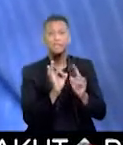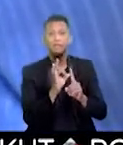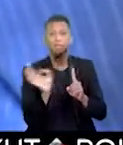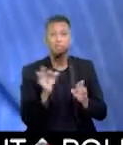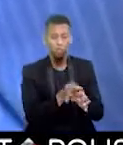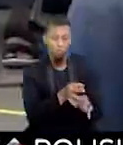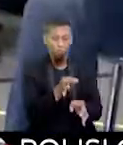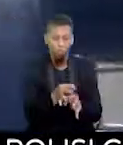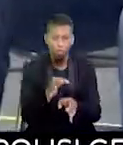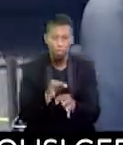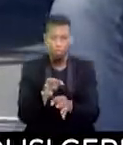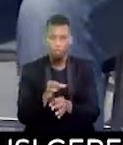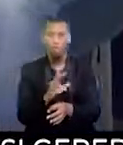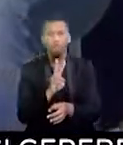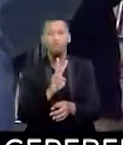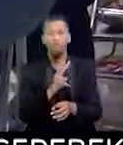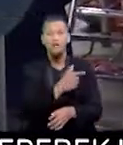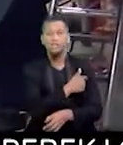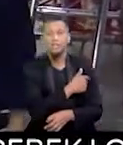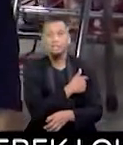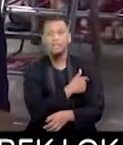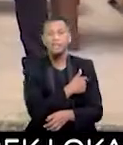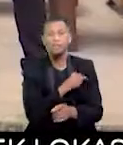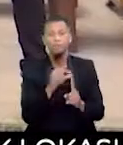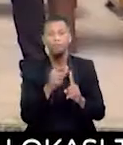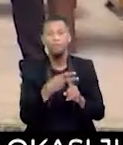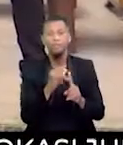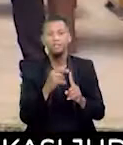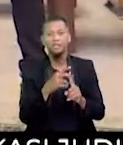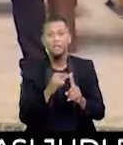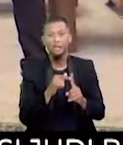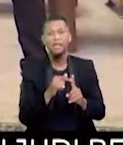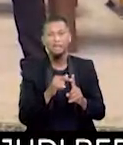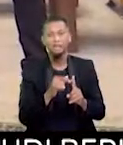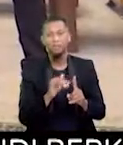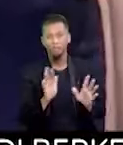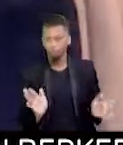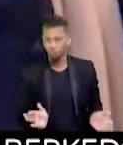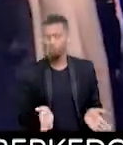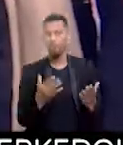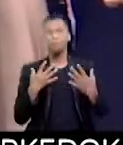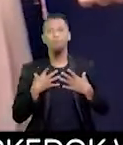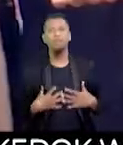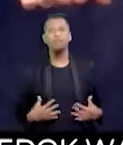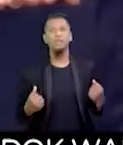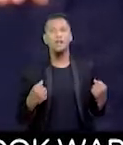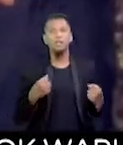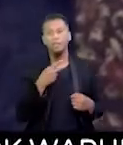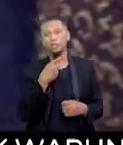demi mendukung percepatan pemulihan COVID-19 agar DKI pulih lebih cepat, bangkit lebih kuat, Indonesia